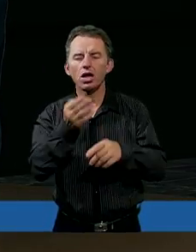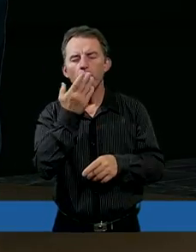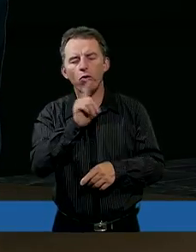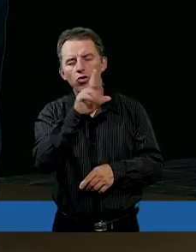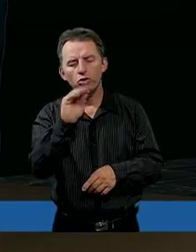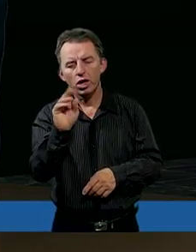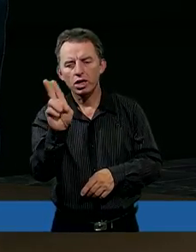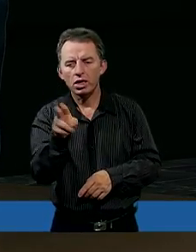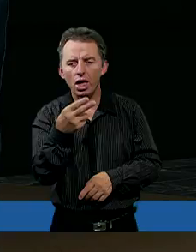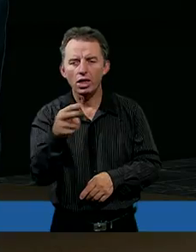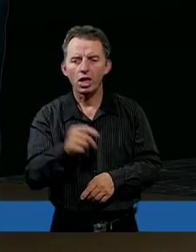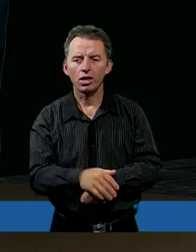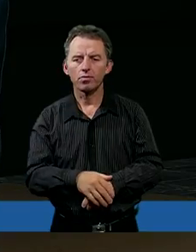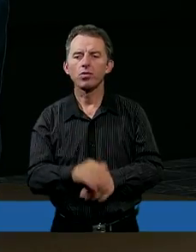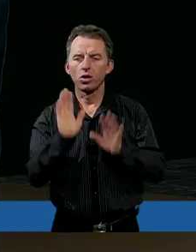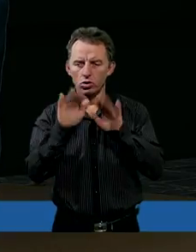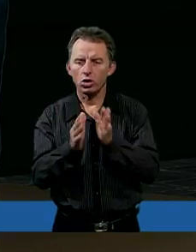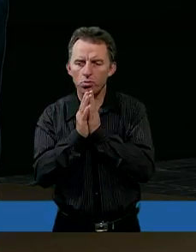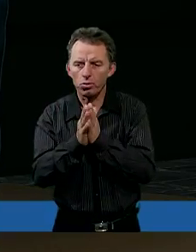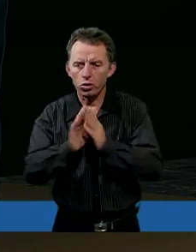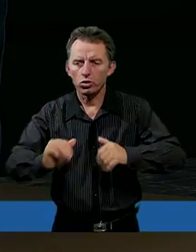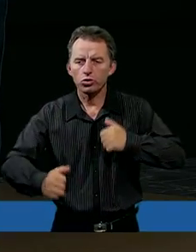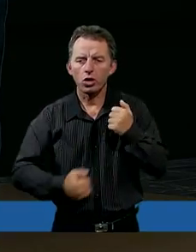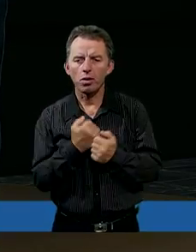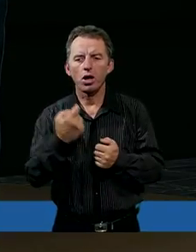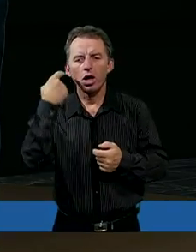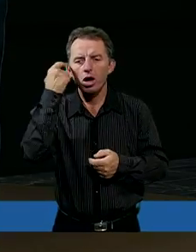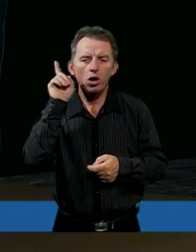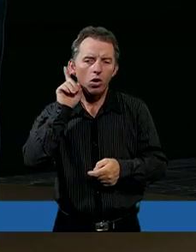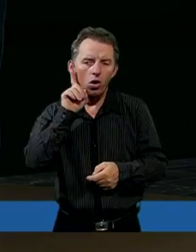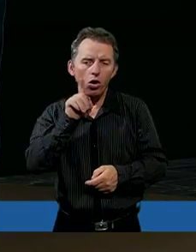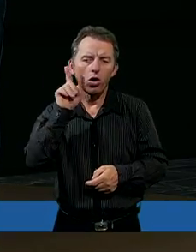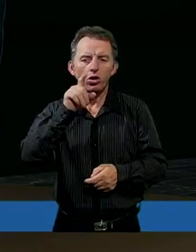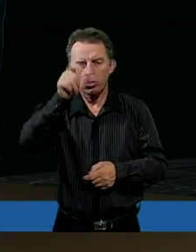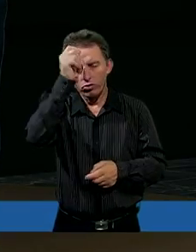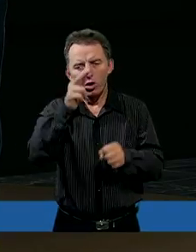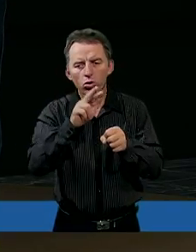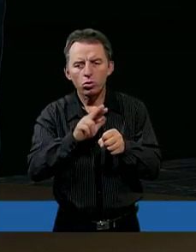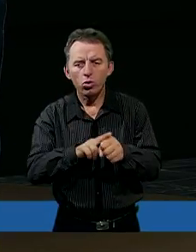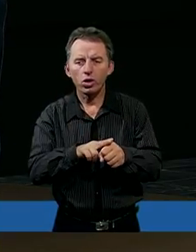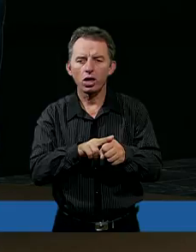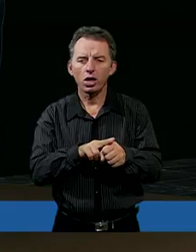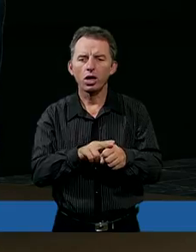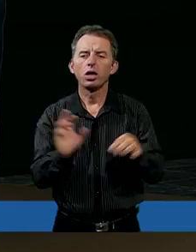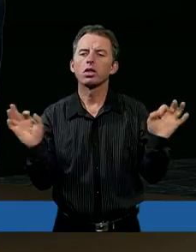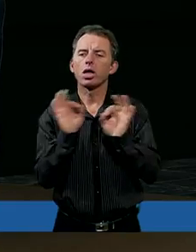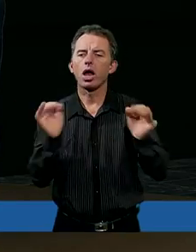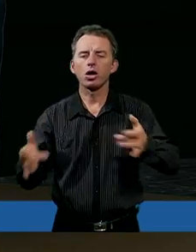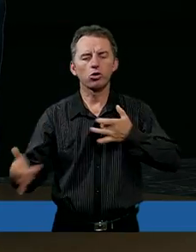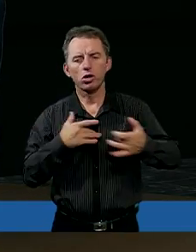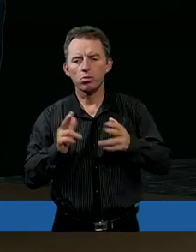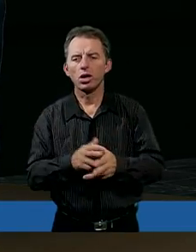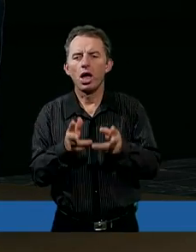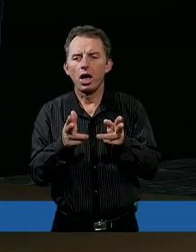że kiedyś został poproszony, żeby ogolić człowieka, który strasznie cierpiał na